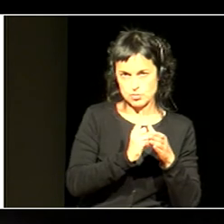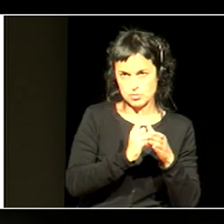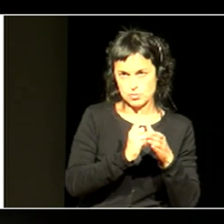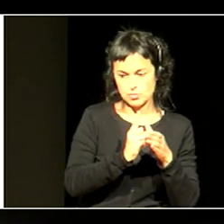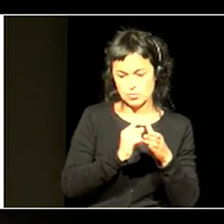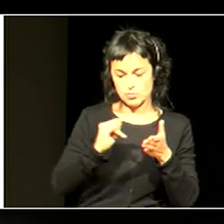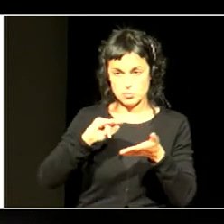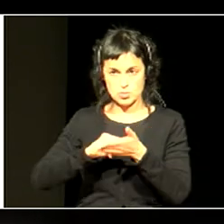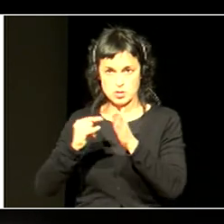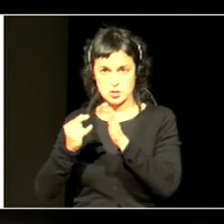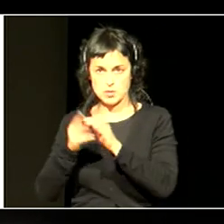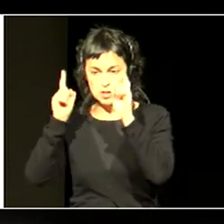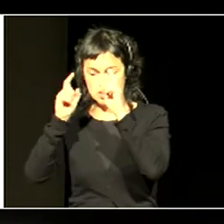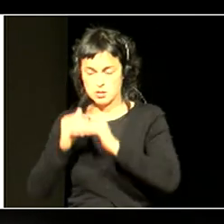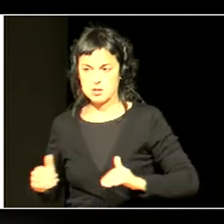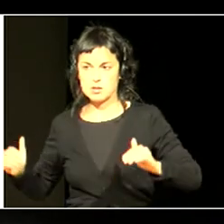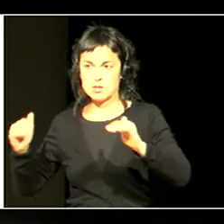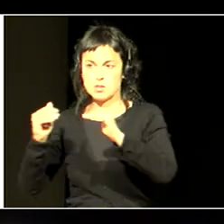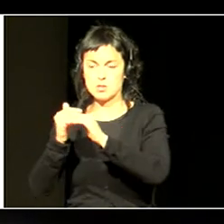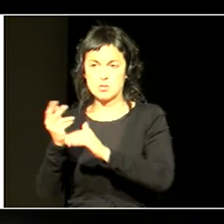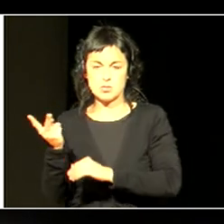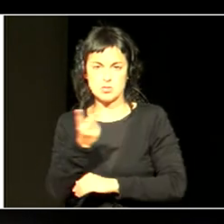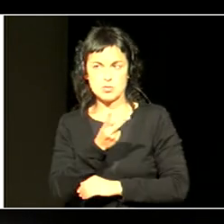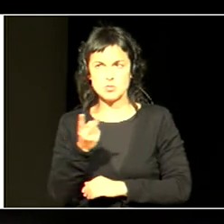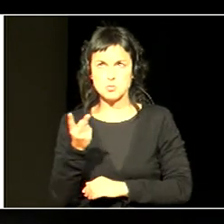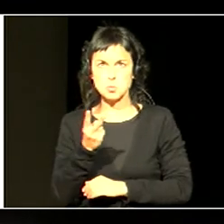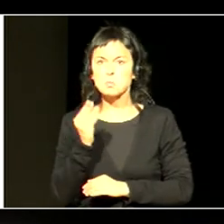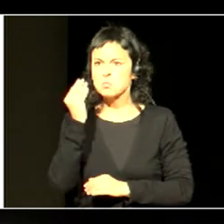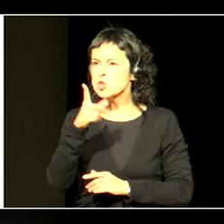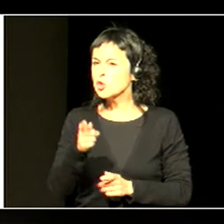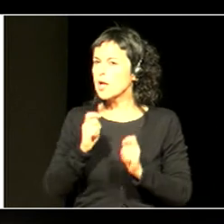berdintasun plan barri honetaz, ze uste dut aukera daukagula